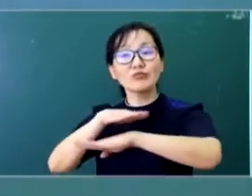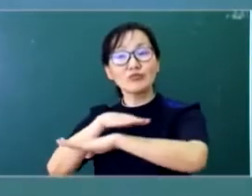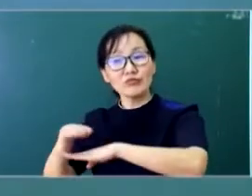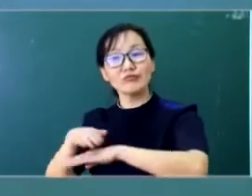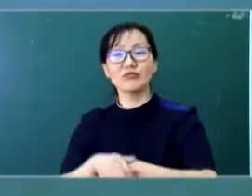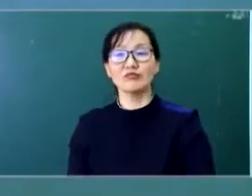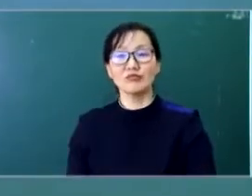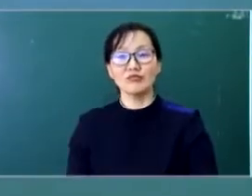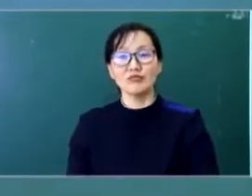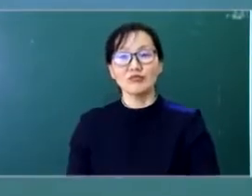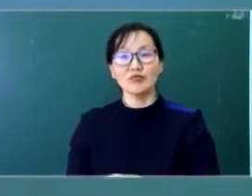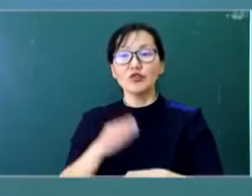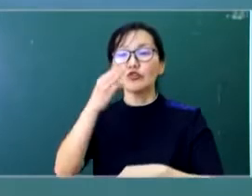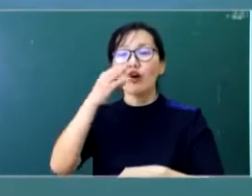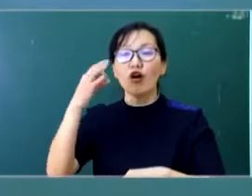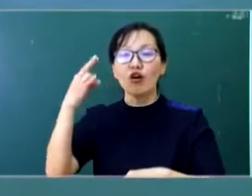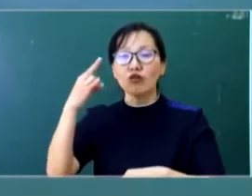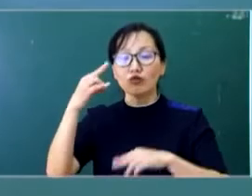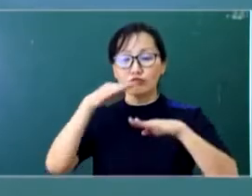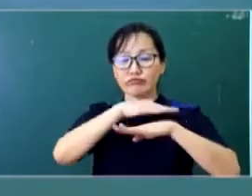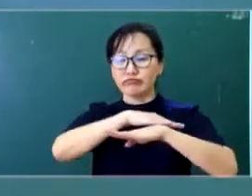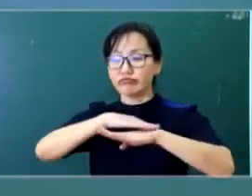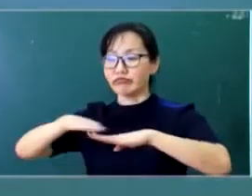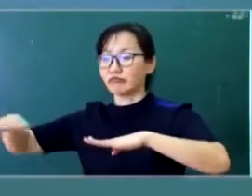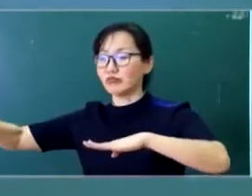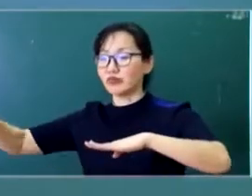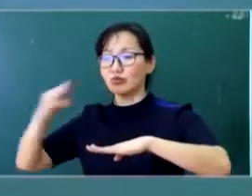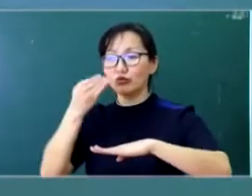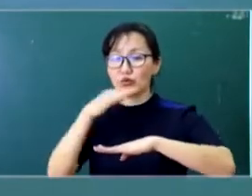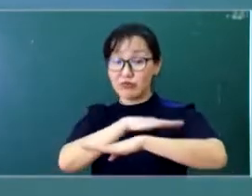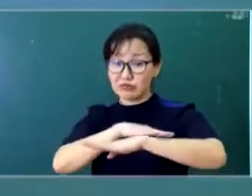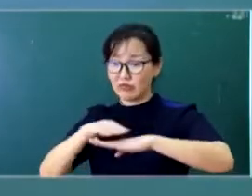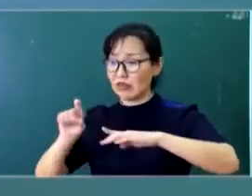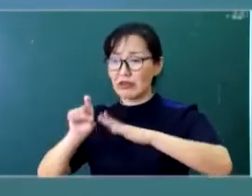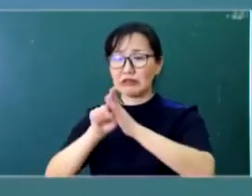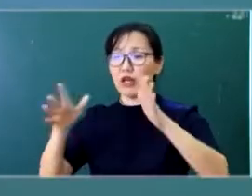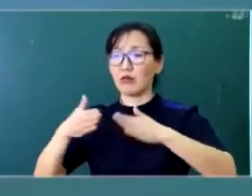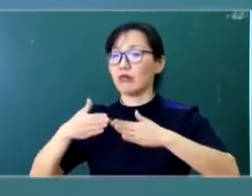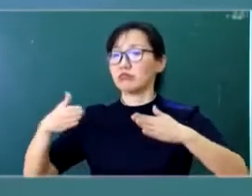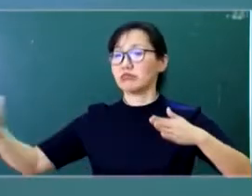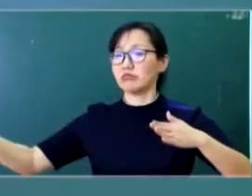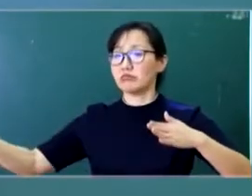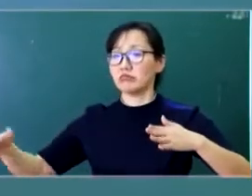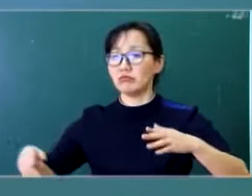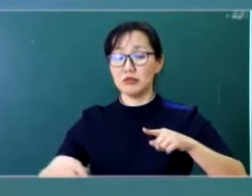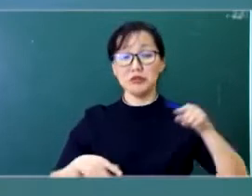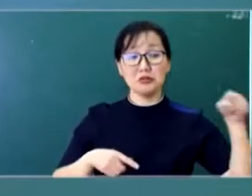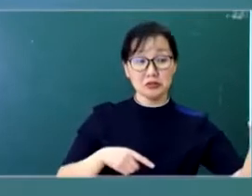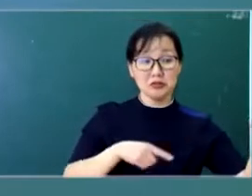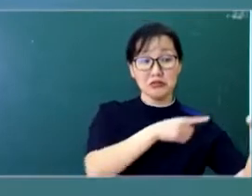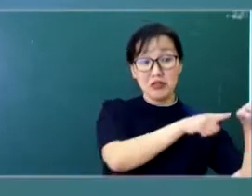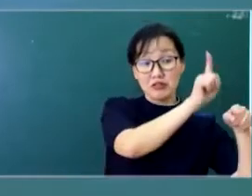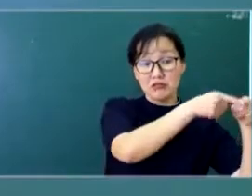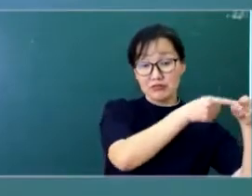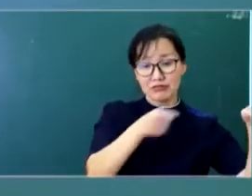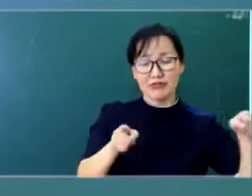1/128. Тэгвэл 1/128 гэдэг тоо маань 1/2 бүхлийн хооронд байгаа. Тийм учраас бид